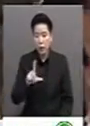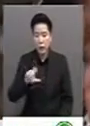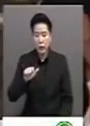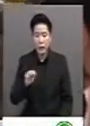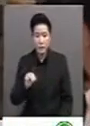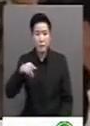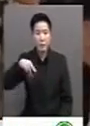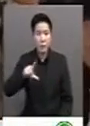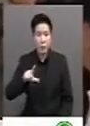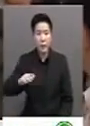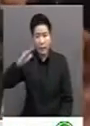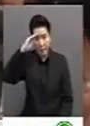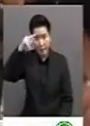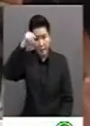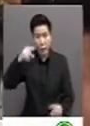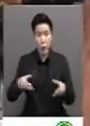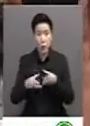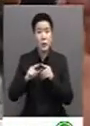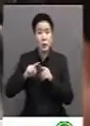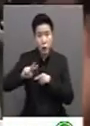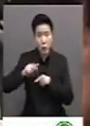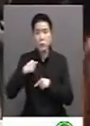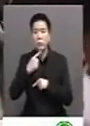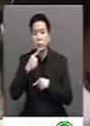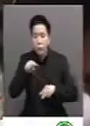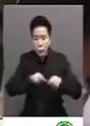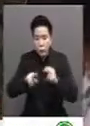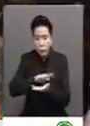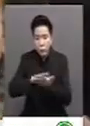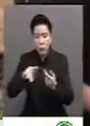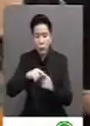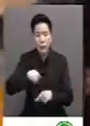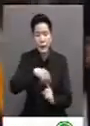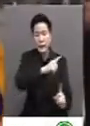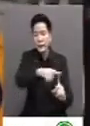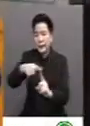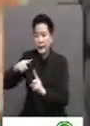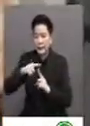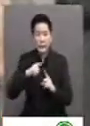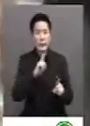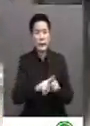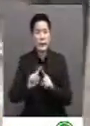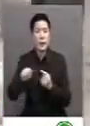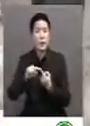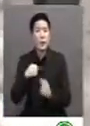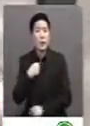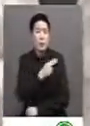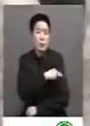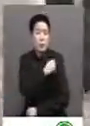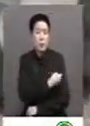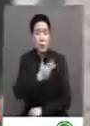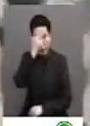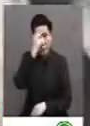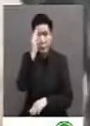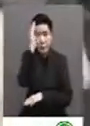ารม้าที่2รักษาพระองค์กล่าวถึงการดูแลรักษาความปลอดภัยในพื้นที่ต่างๆหลังเกิดเหตุระเบิดที่โรงพยาบาลพระมงกุฎเก